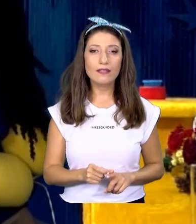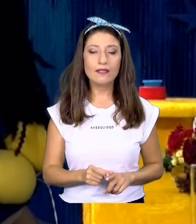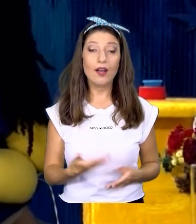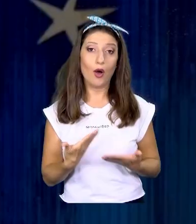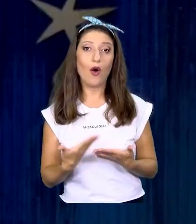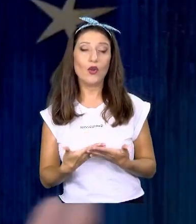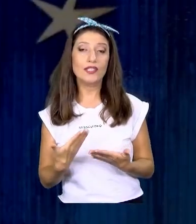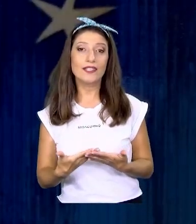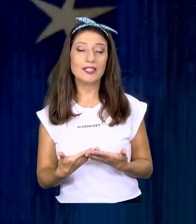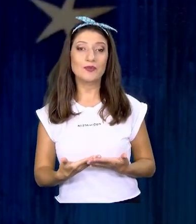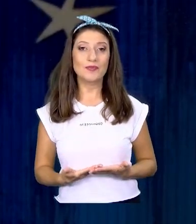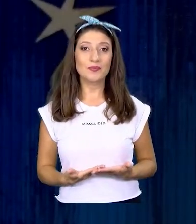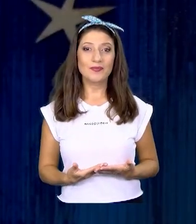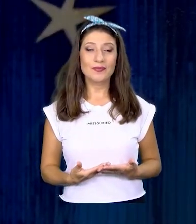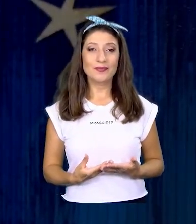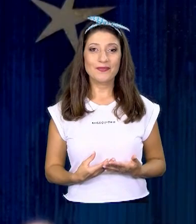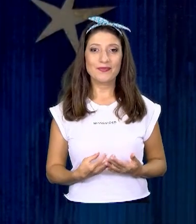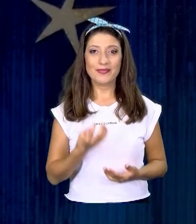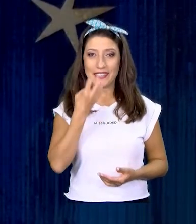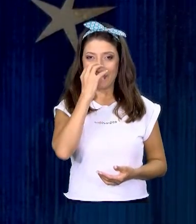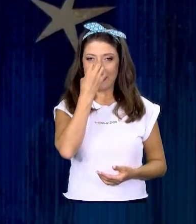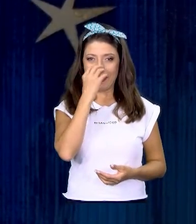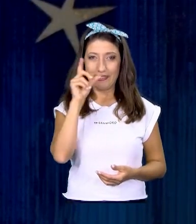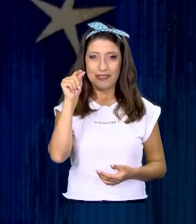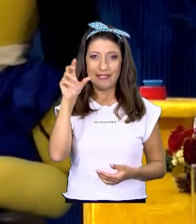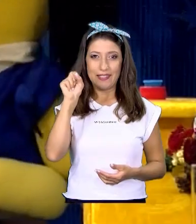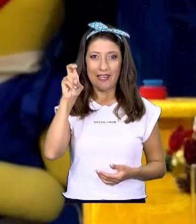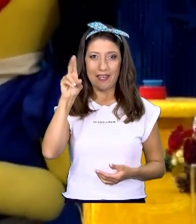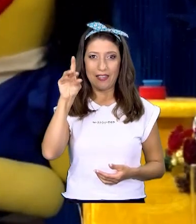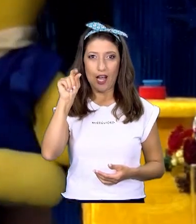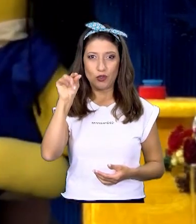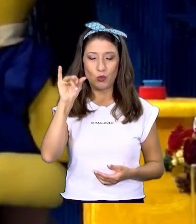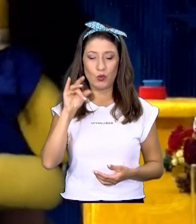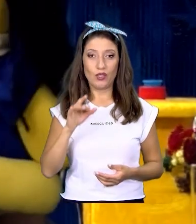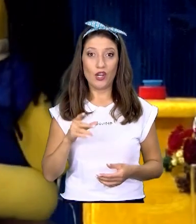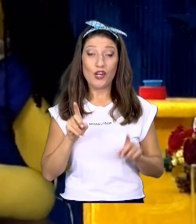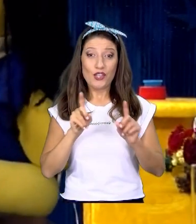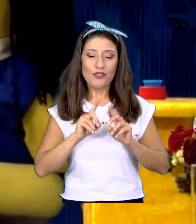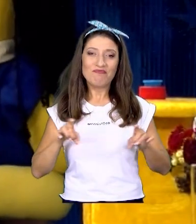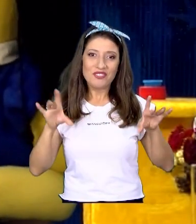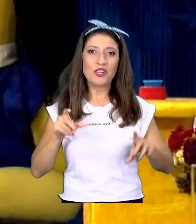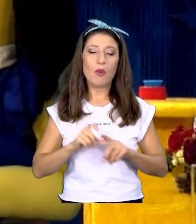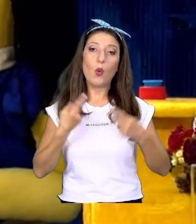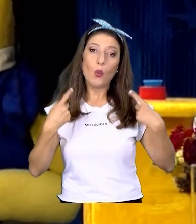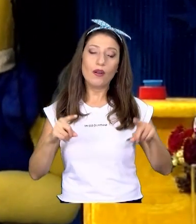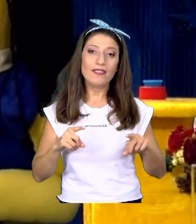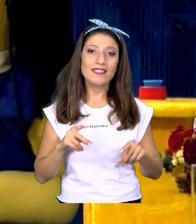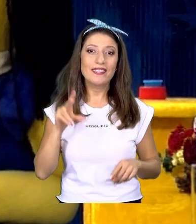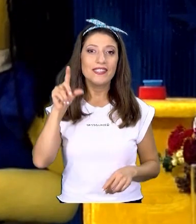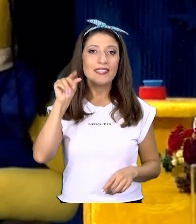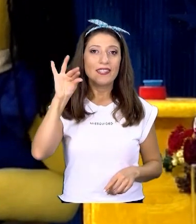տառով, օրինակ ծաղրացու։ Հրաշալի բար է, ուրիշ։ Դե